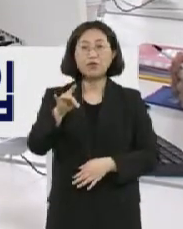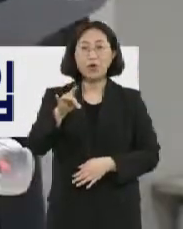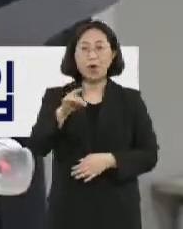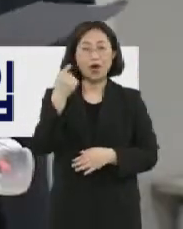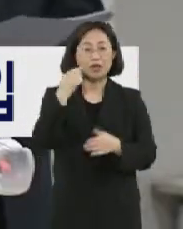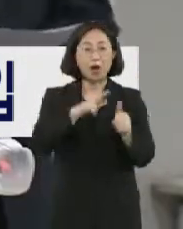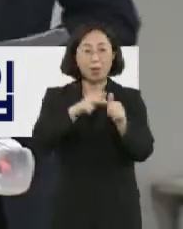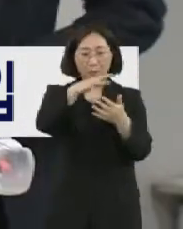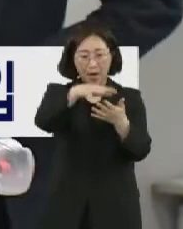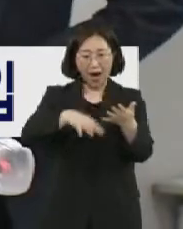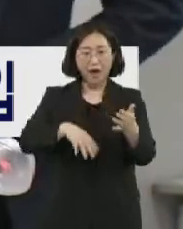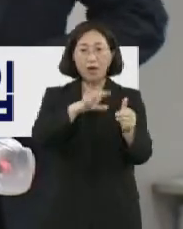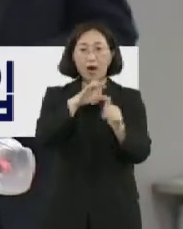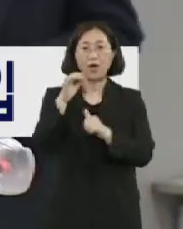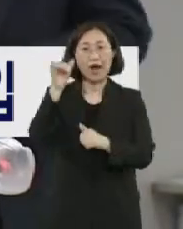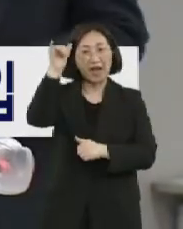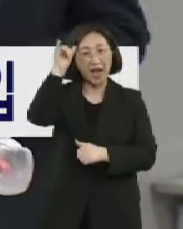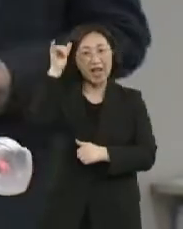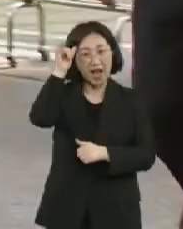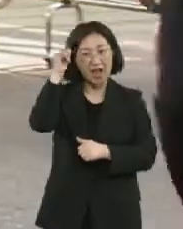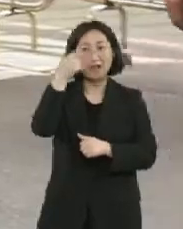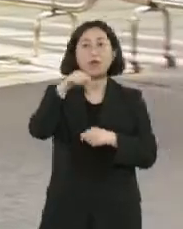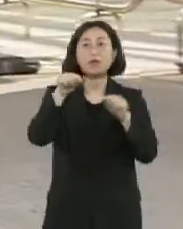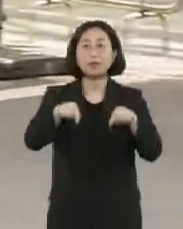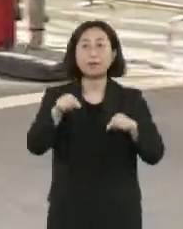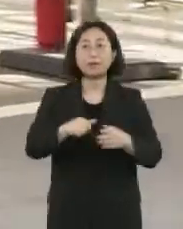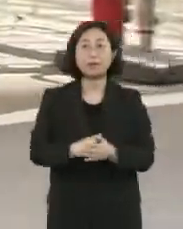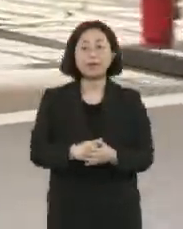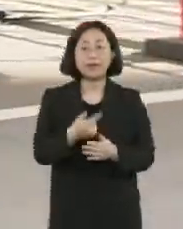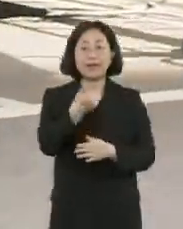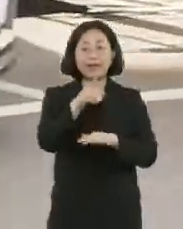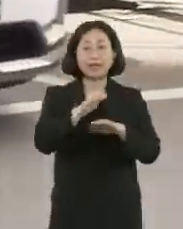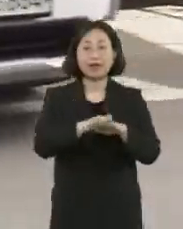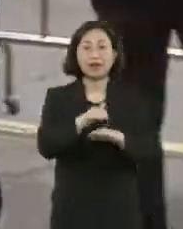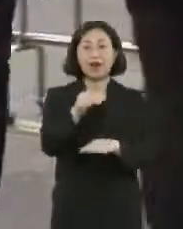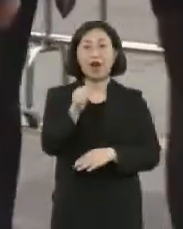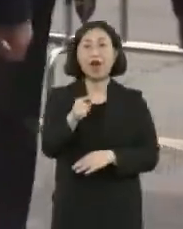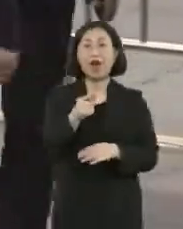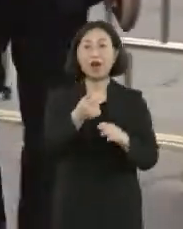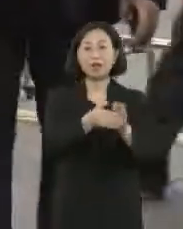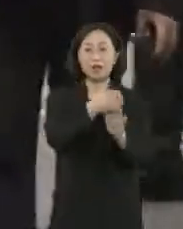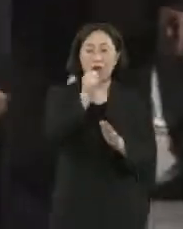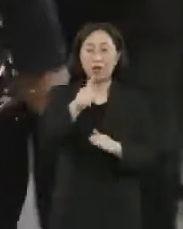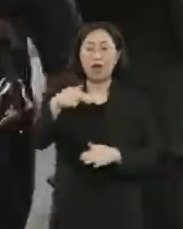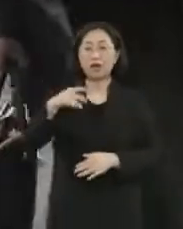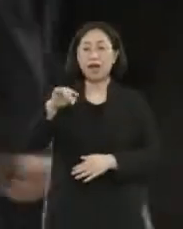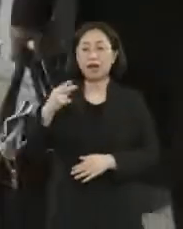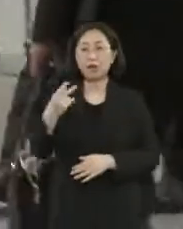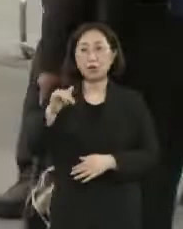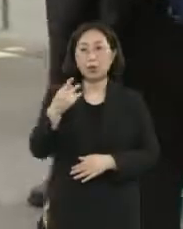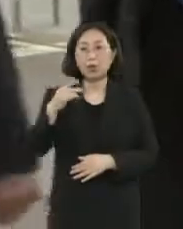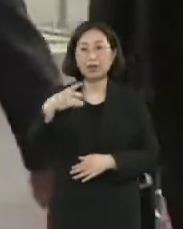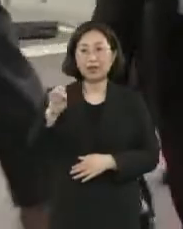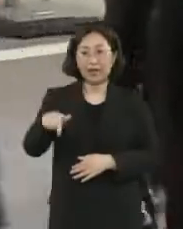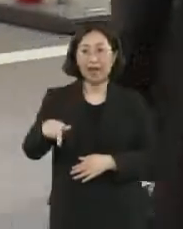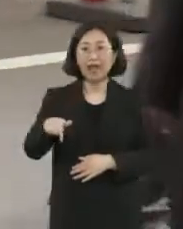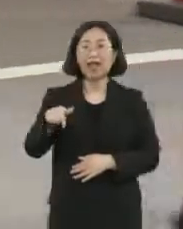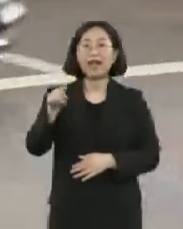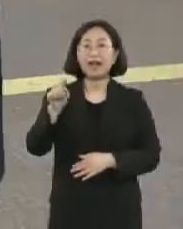ai 면적을 도입했습니다 대전에서는 허태정 대전 시장과 장정 태전 서구 총장이 면접에